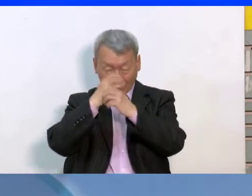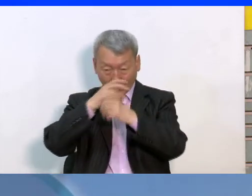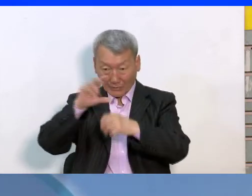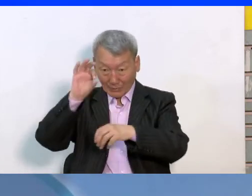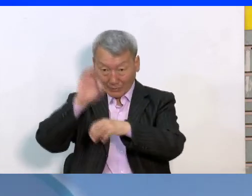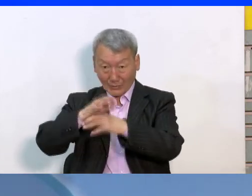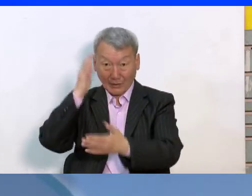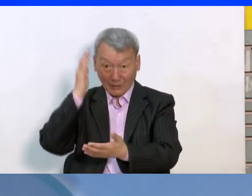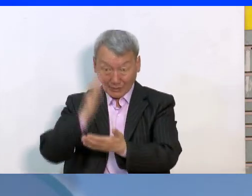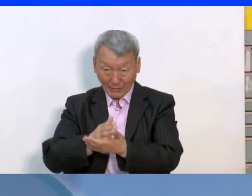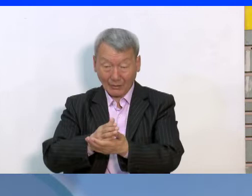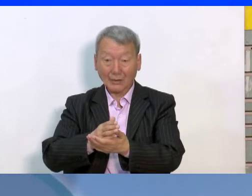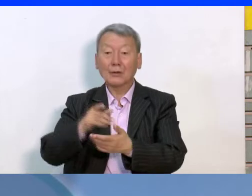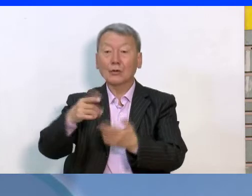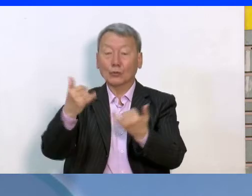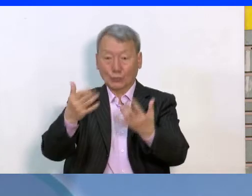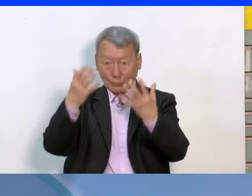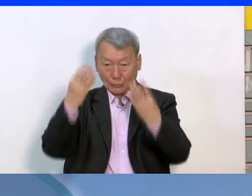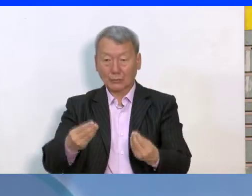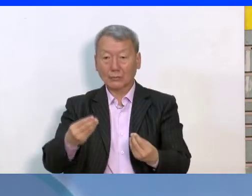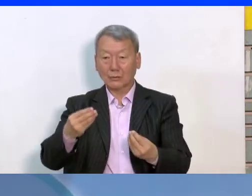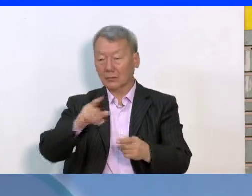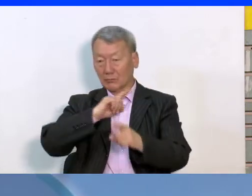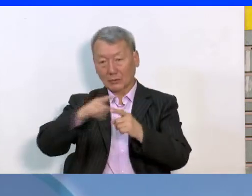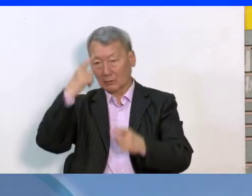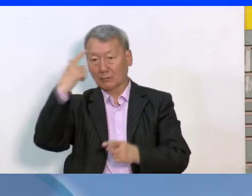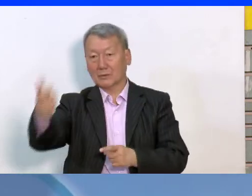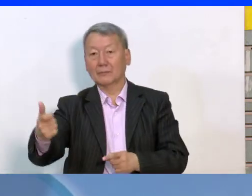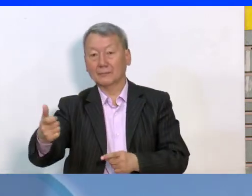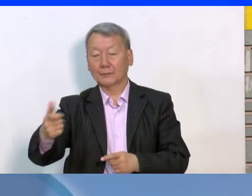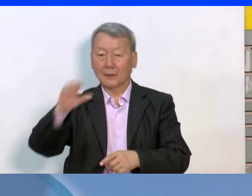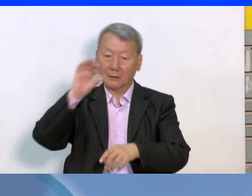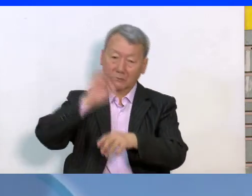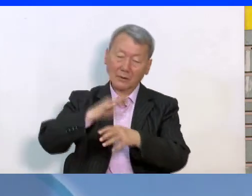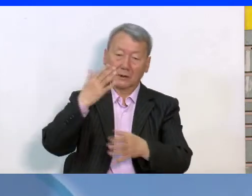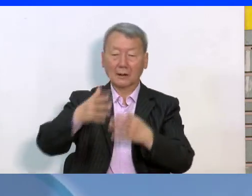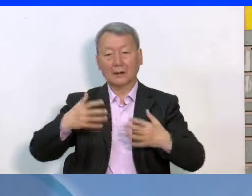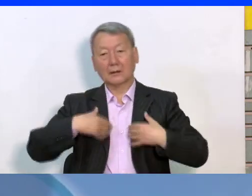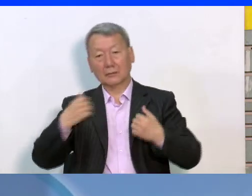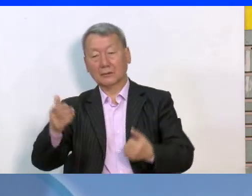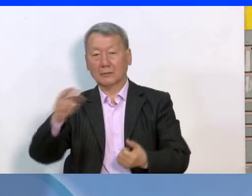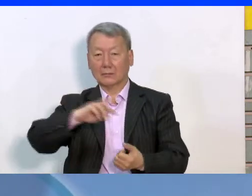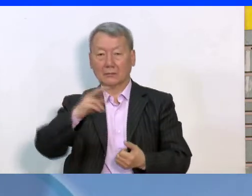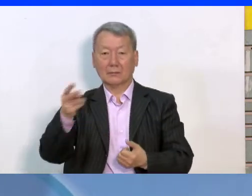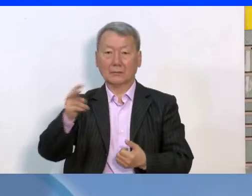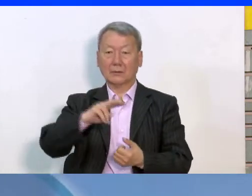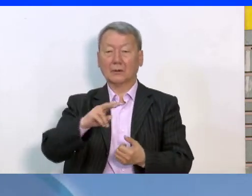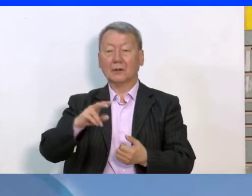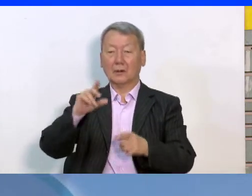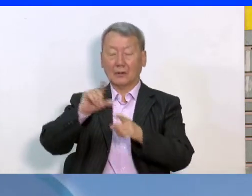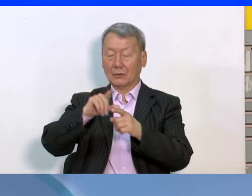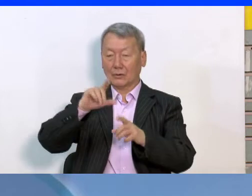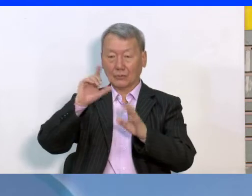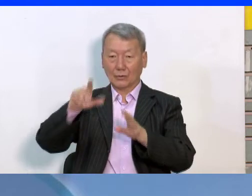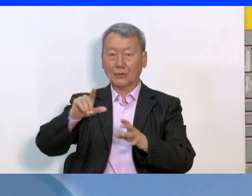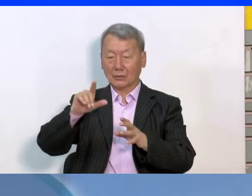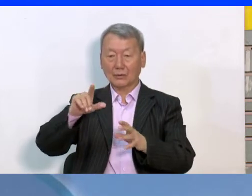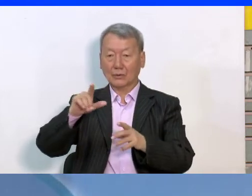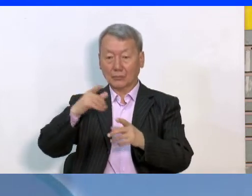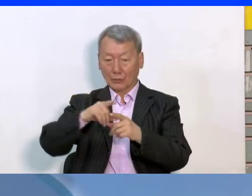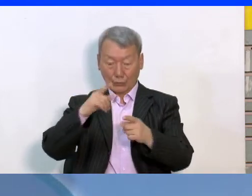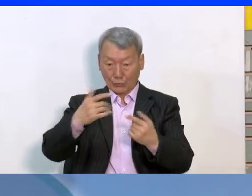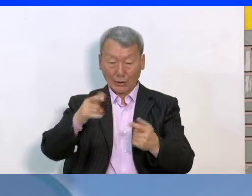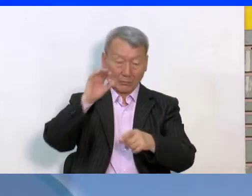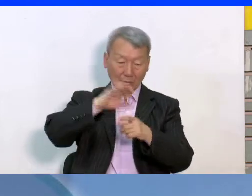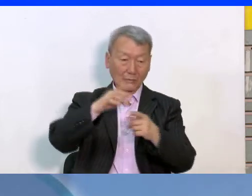лабораториядан тастыкталса, ал ошол эле күнү маалымат берилет. Республикалык штабка берилет. Республикалык штаб аны жалпы массалык